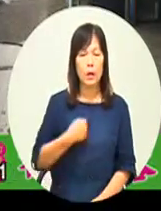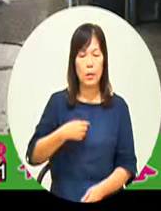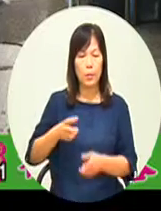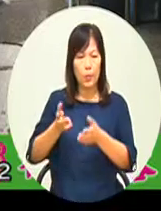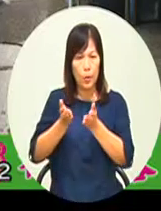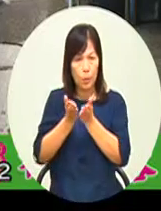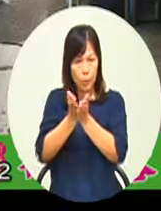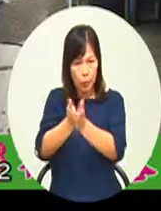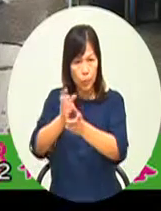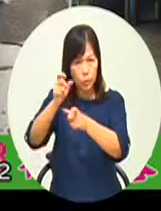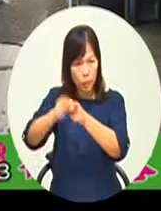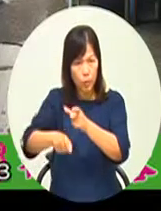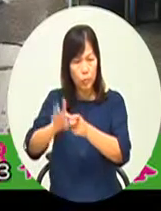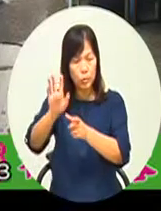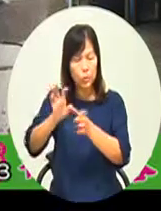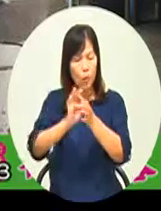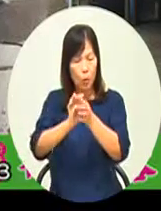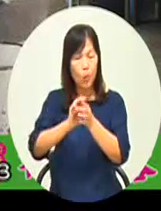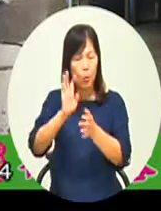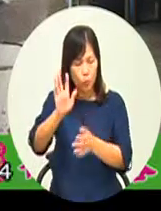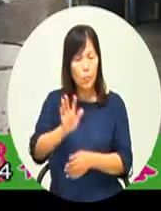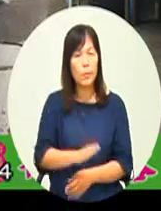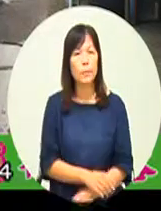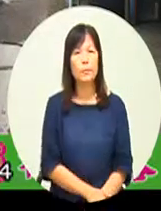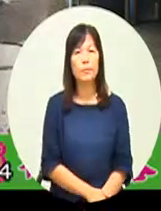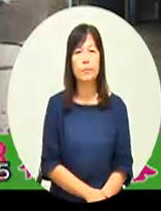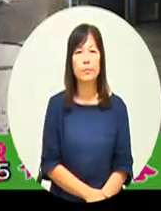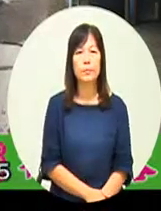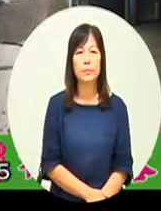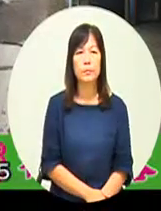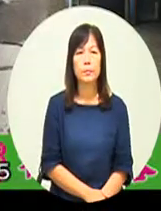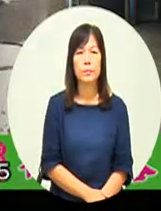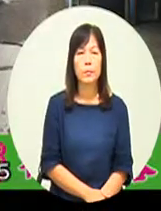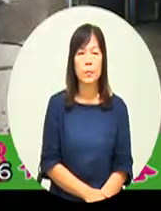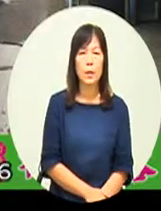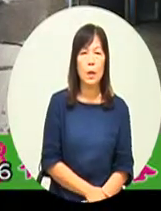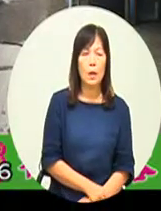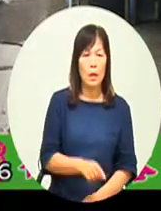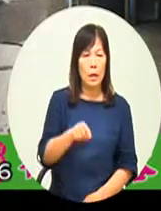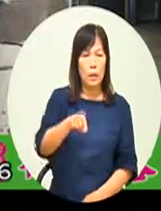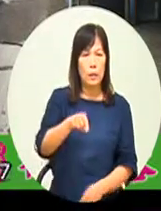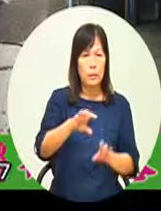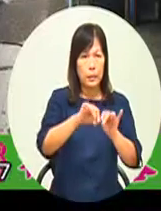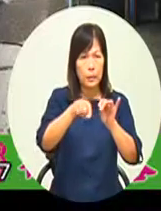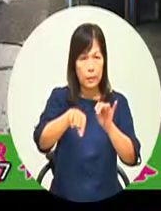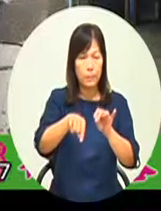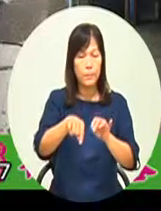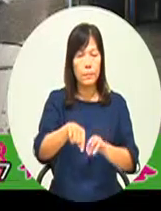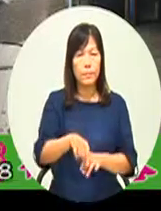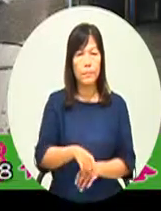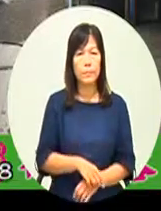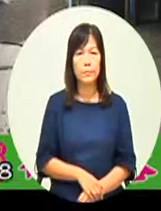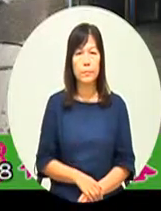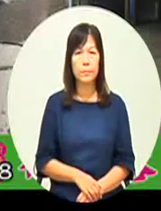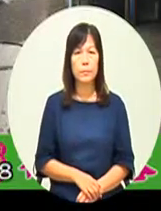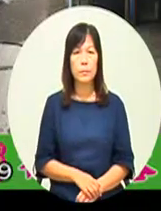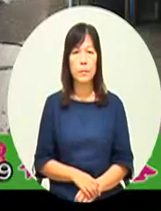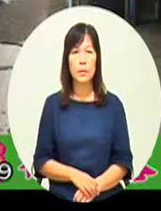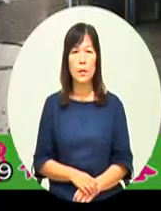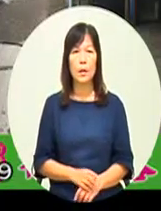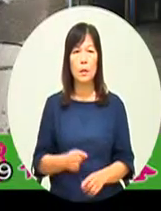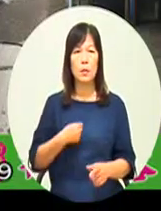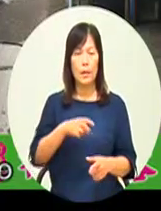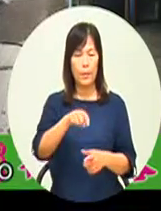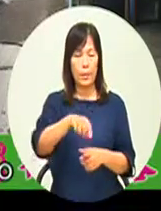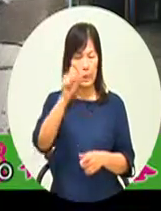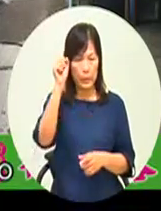司嘛绝对有关系，因为这个地方我们的国公局他同